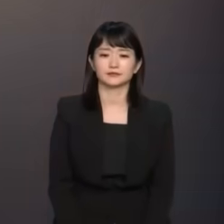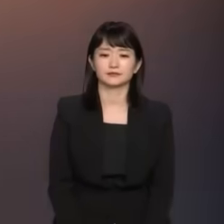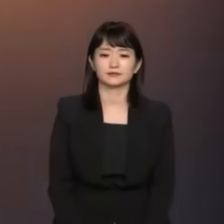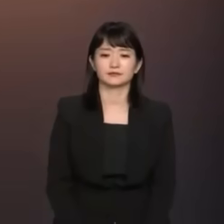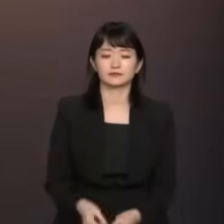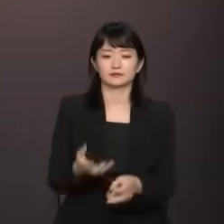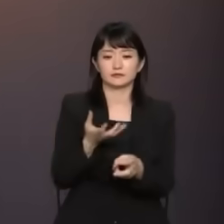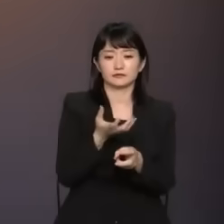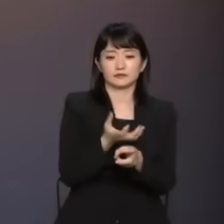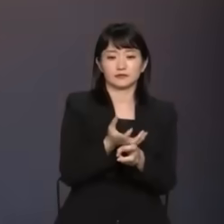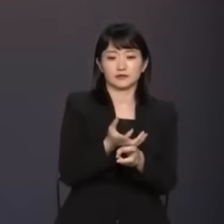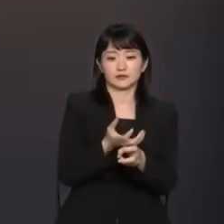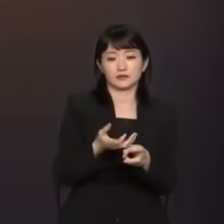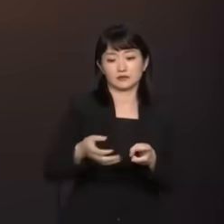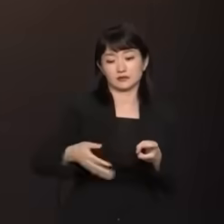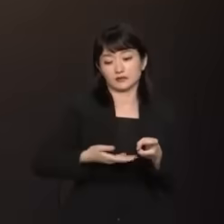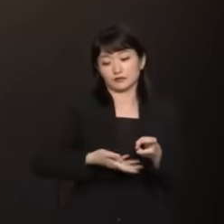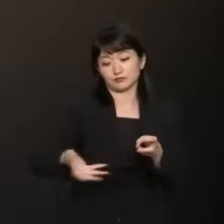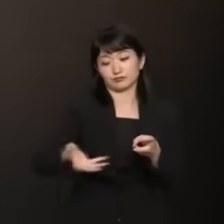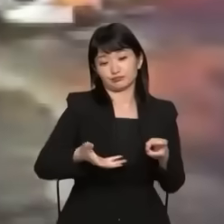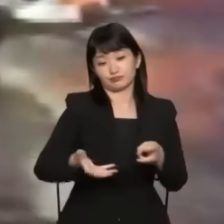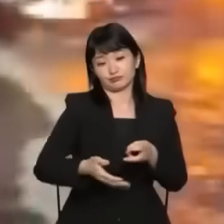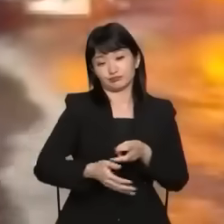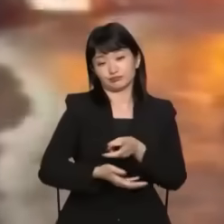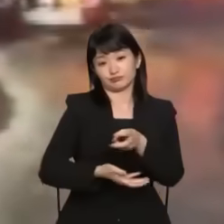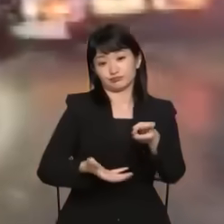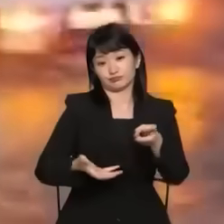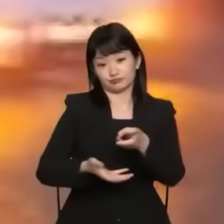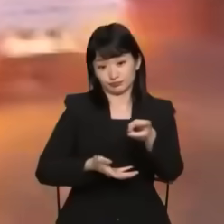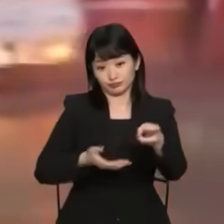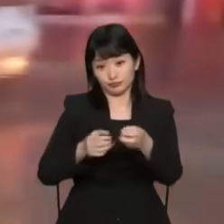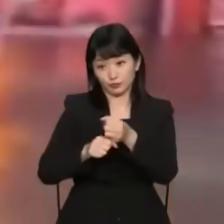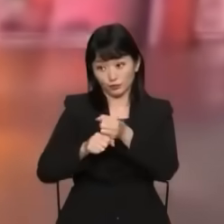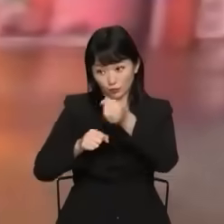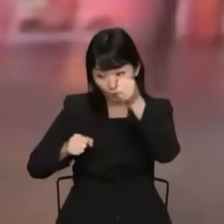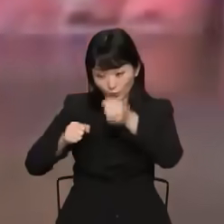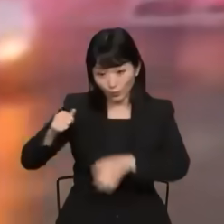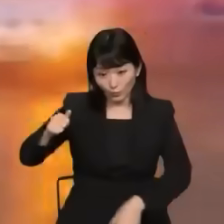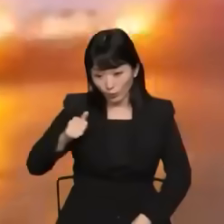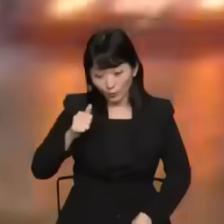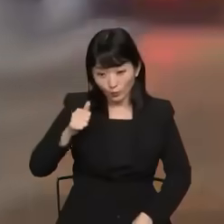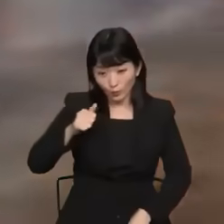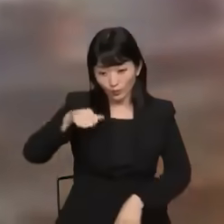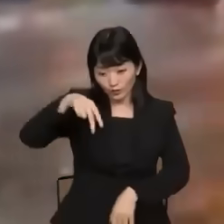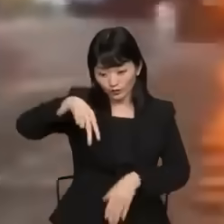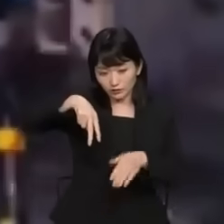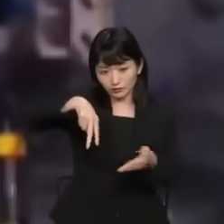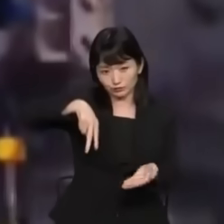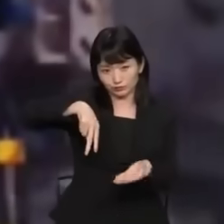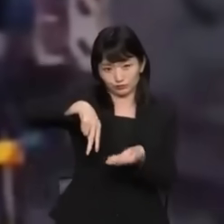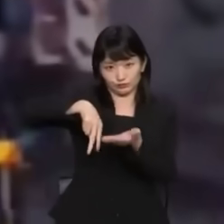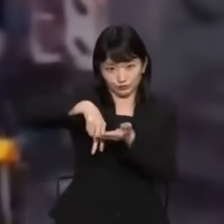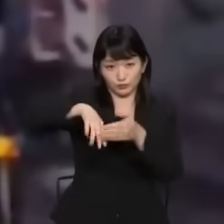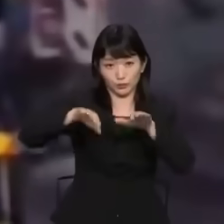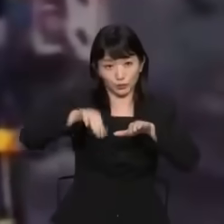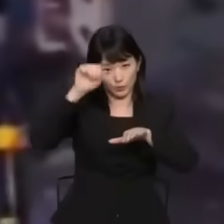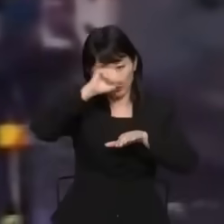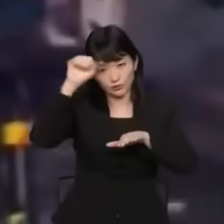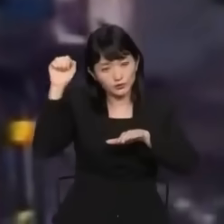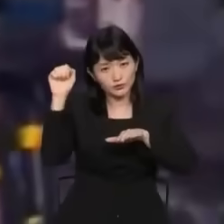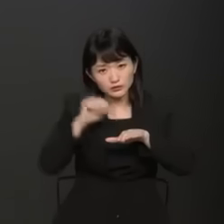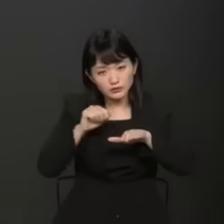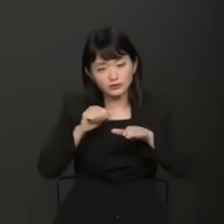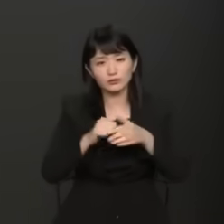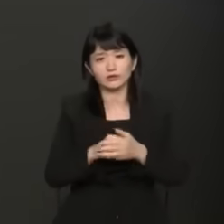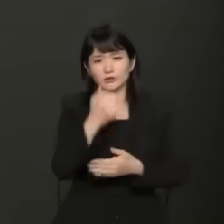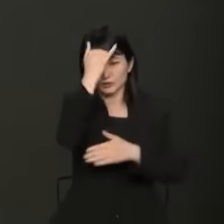트럭 한 대가 물살을 가르고 지나갑니다. 우산을 든 행인, 종아리까지 잠겼습니다. 오늘 새벽 충남 서산의